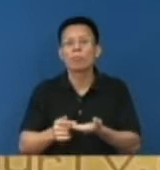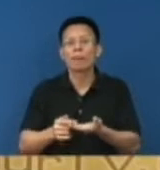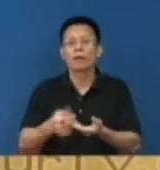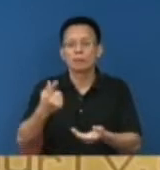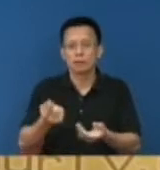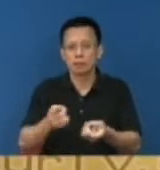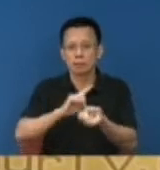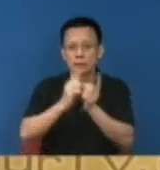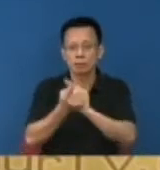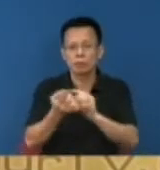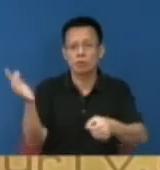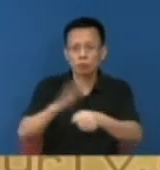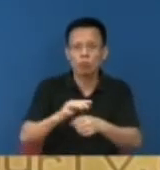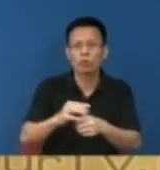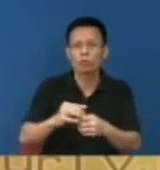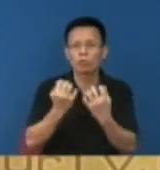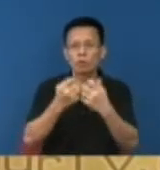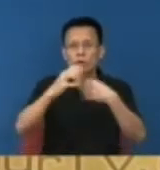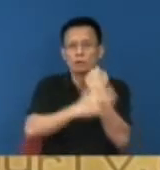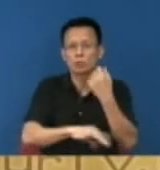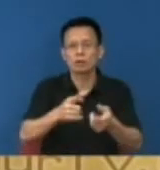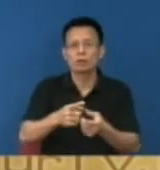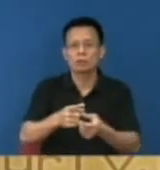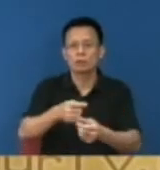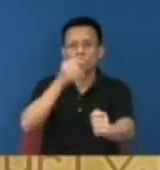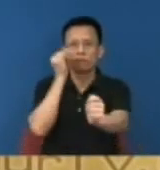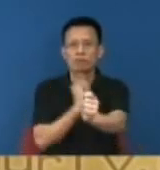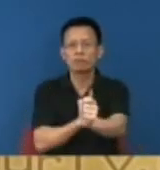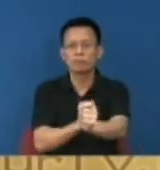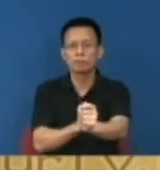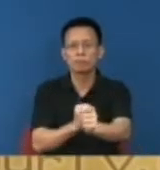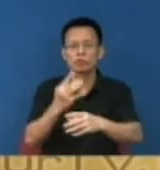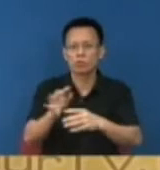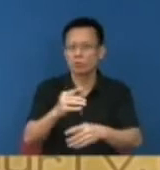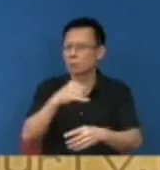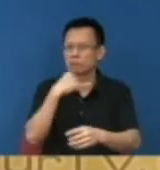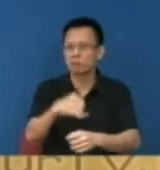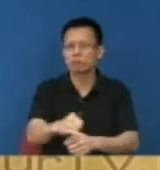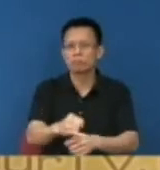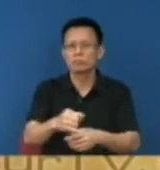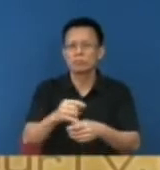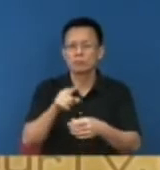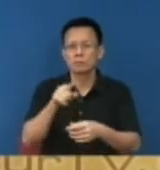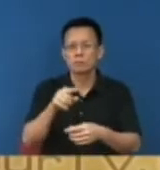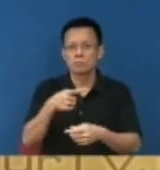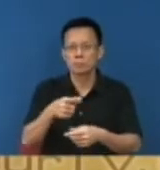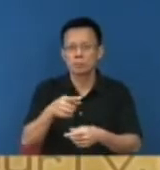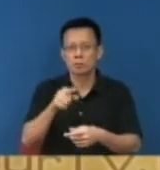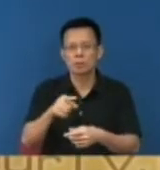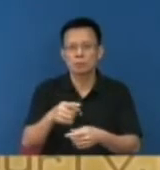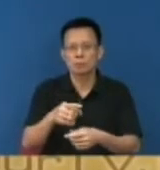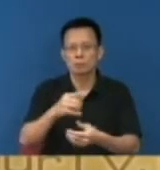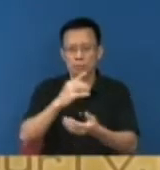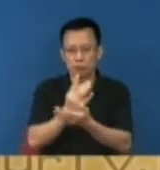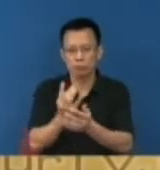替補機制都是有機會違憲的，所以是不做得的，所以唯一的結論就是說你做回以前那個，即是什麼都不